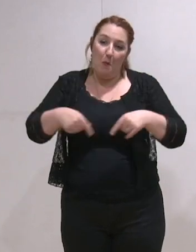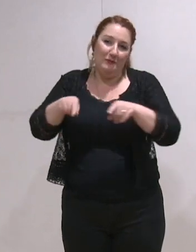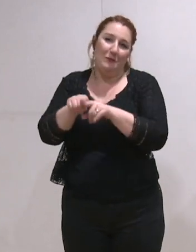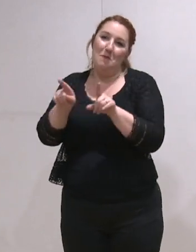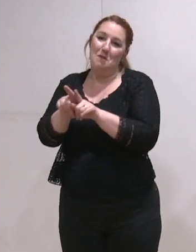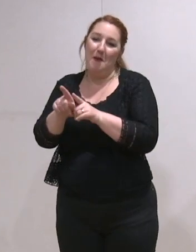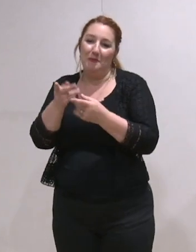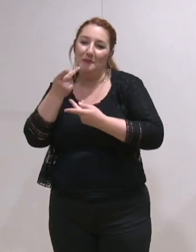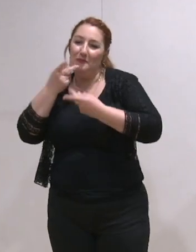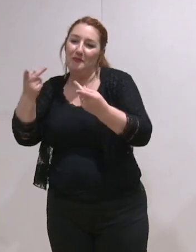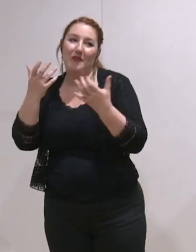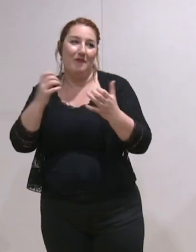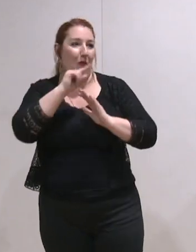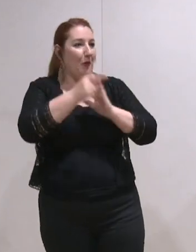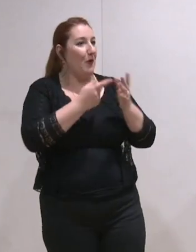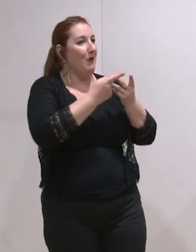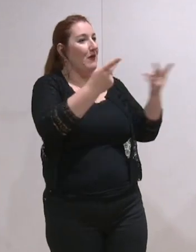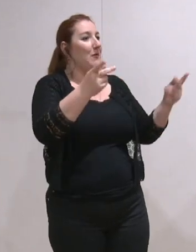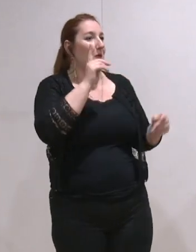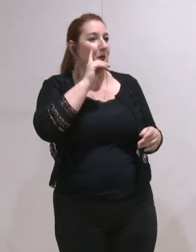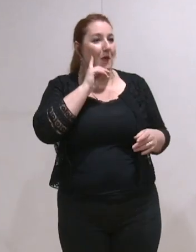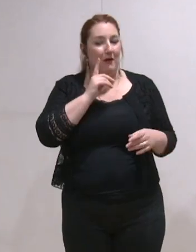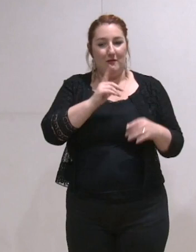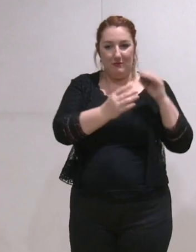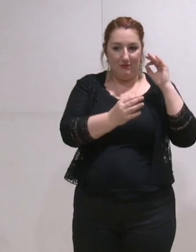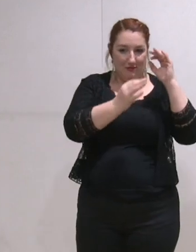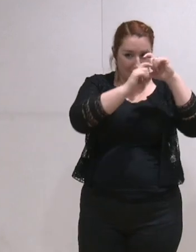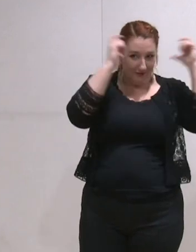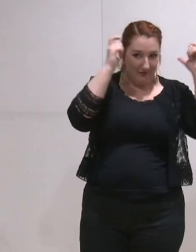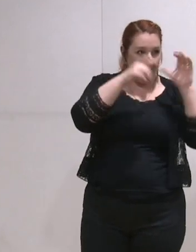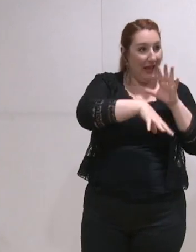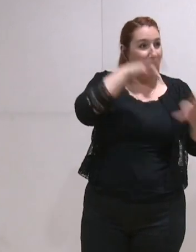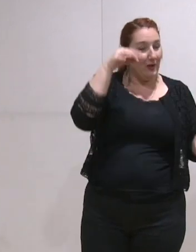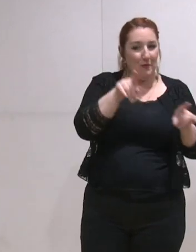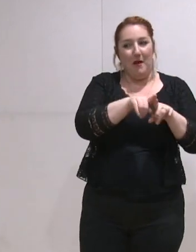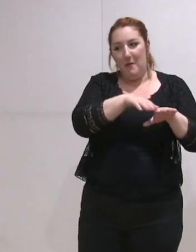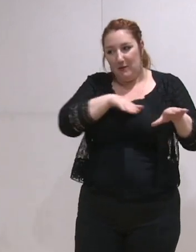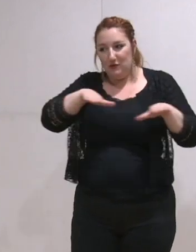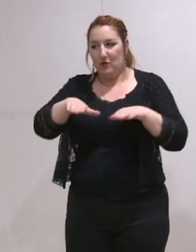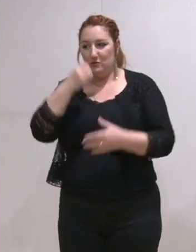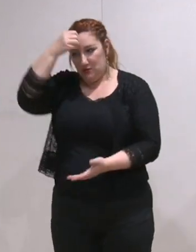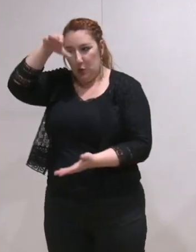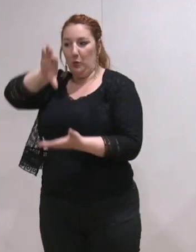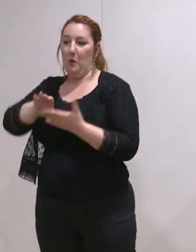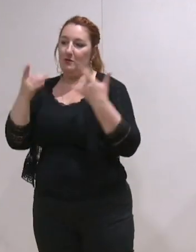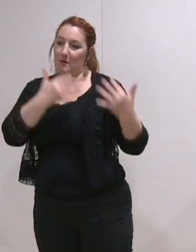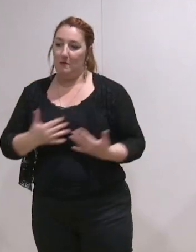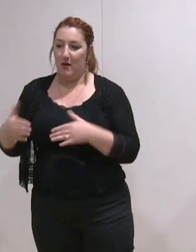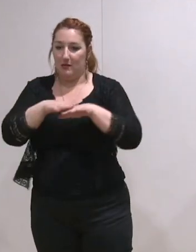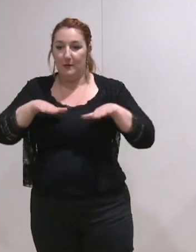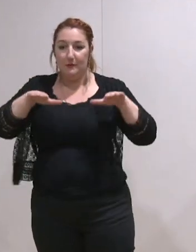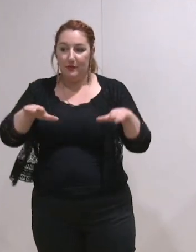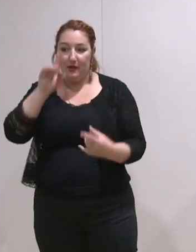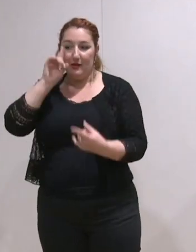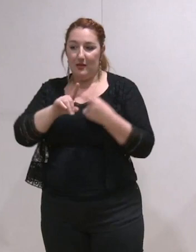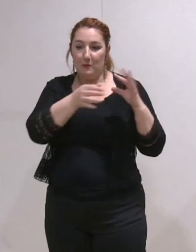que à côté de de mon mandat d'élu je suis aussi doctorante en math donc c'était pour la suite de Fibonacci